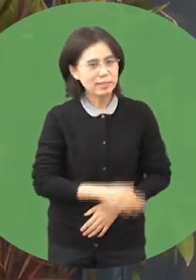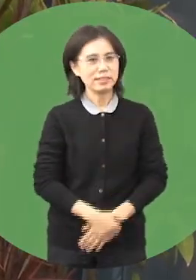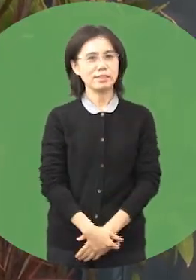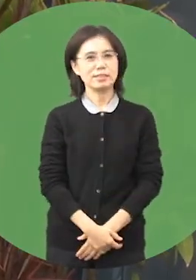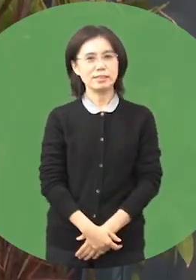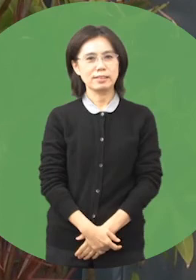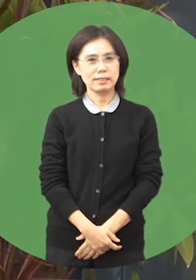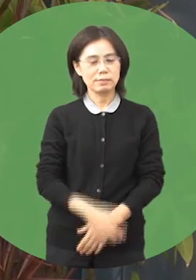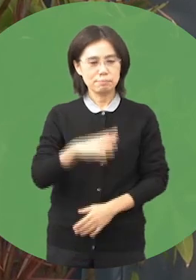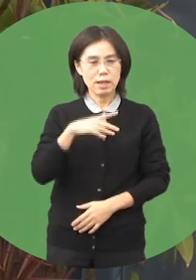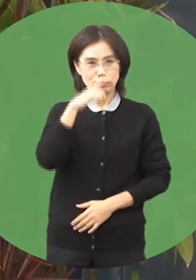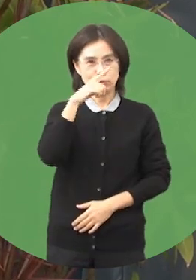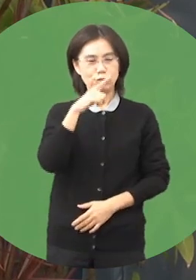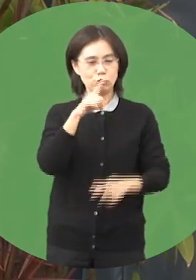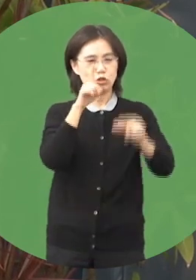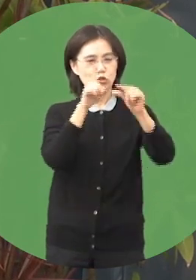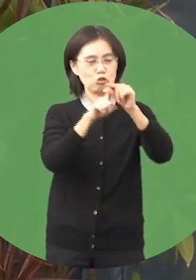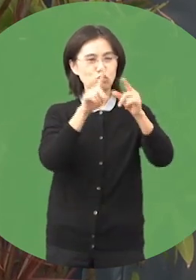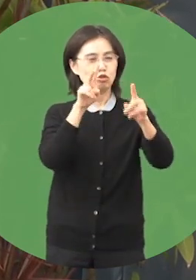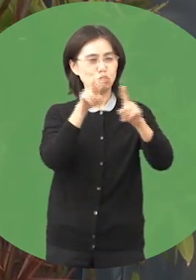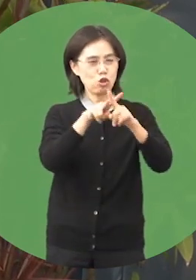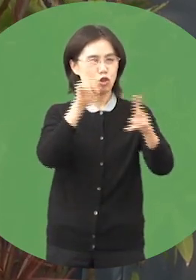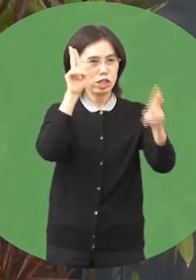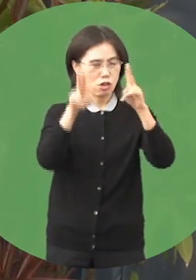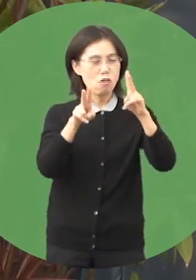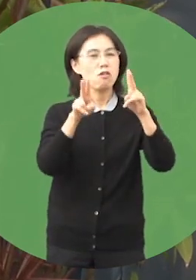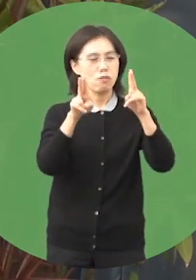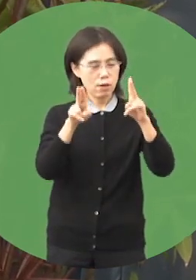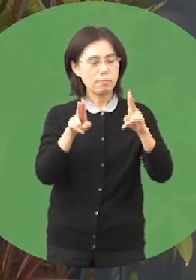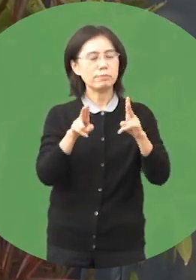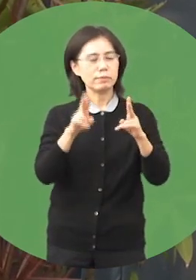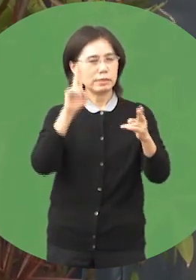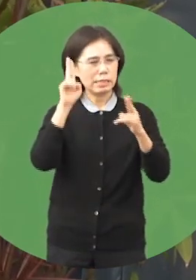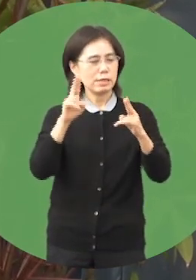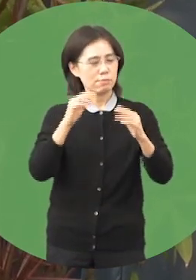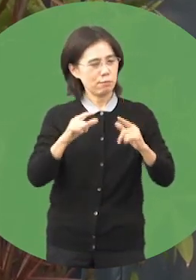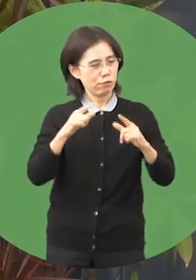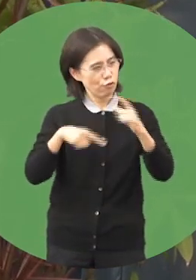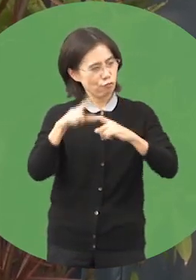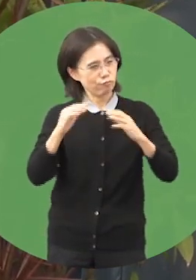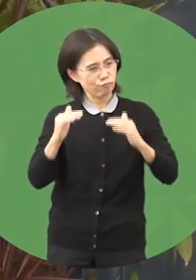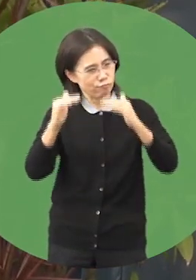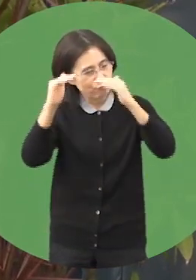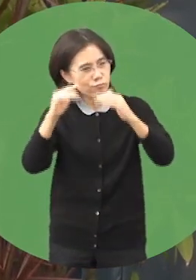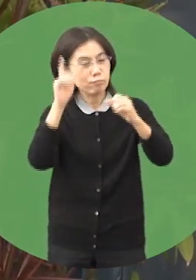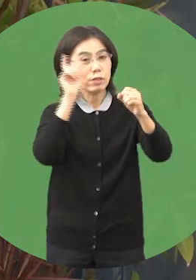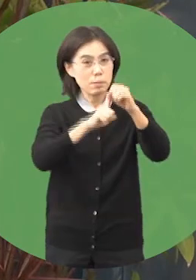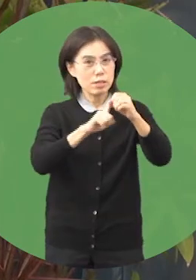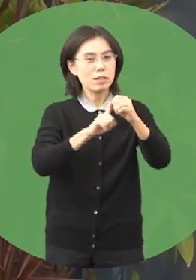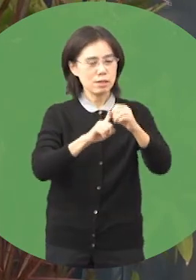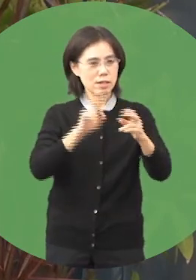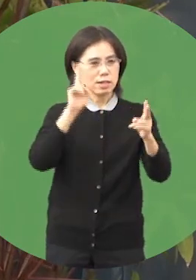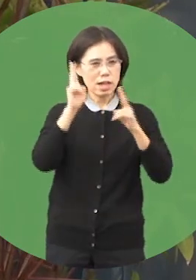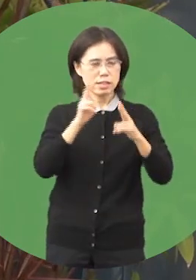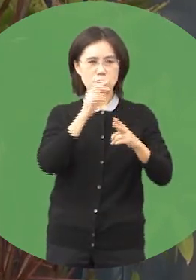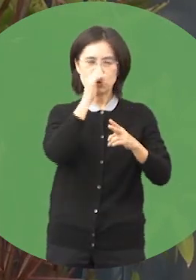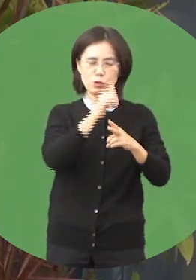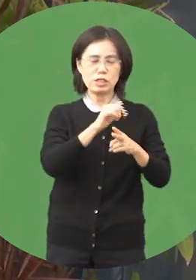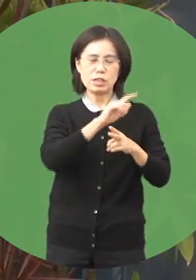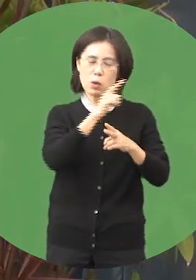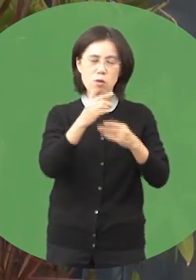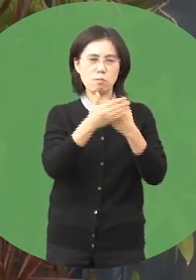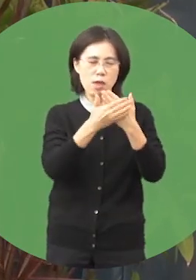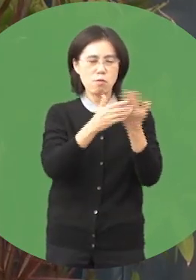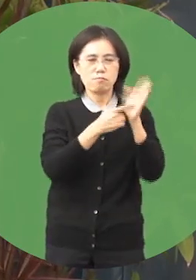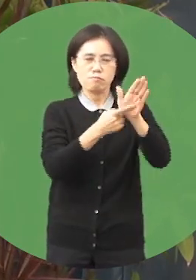。まず中小企業の多くは会社をより成長させるために会社の持つ強みをもっと活かし